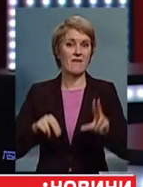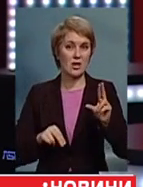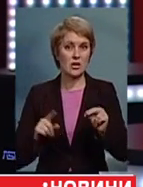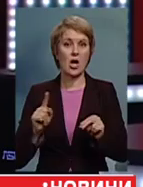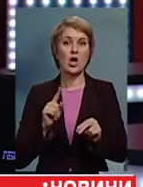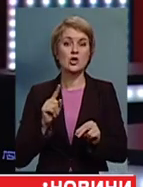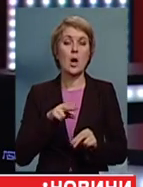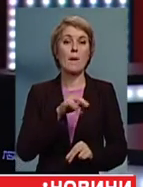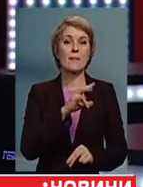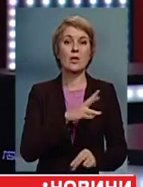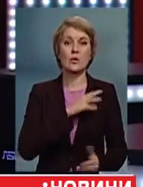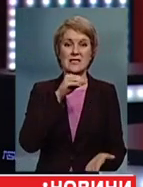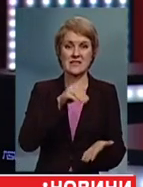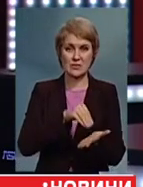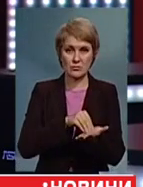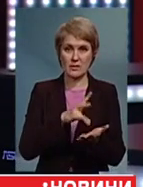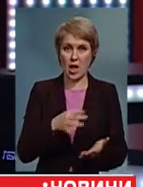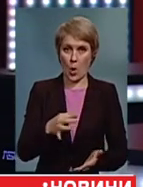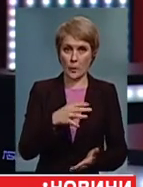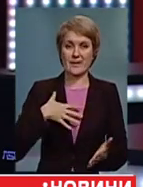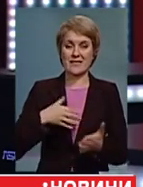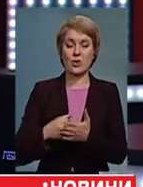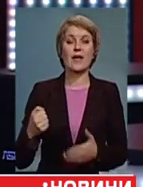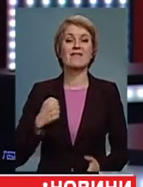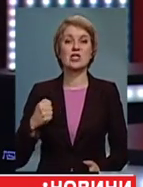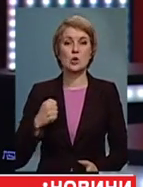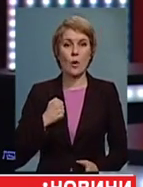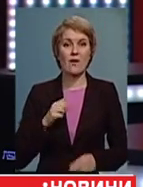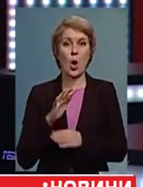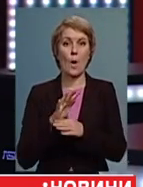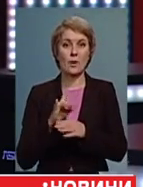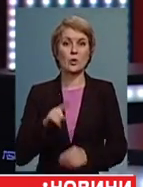островах військові об'єкти, щоб зміцнити свої позиції в регіоні багатому на корисні копалини.